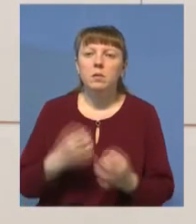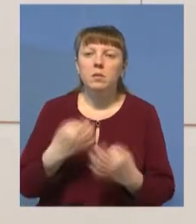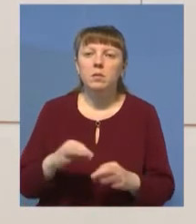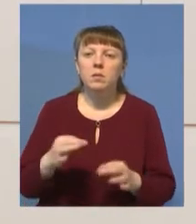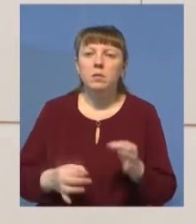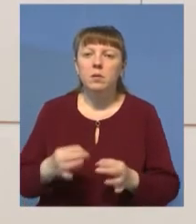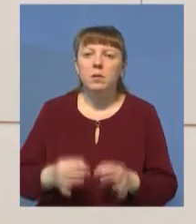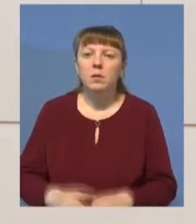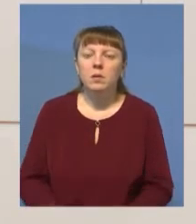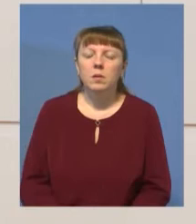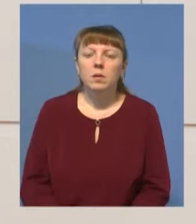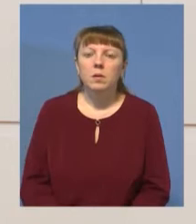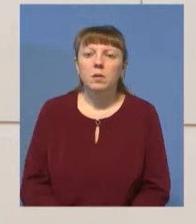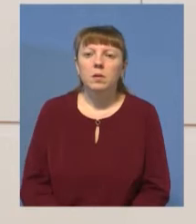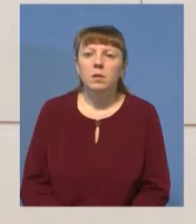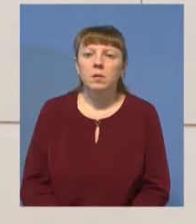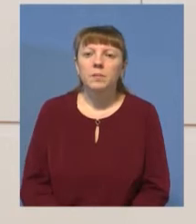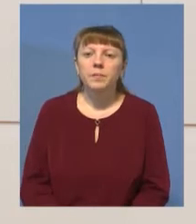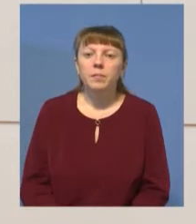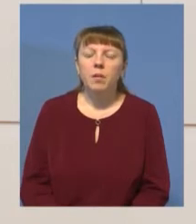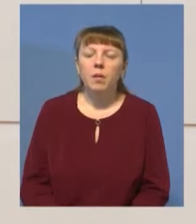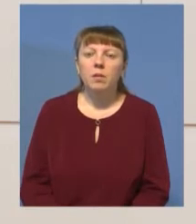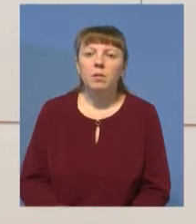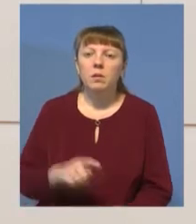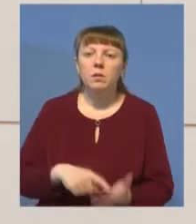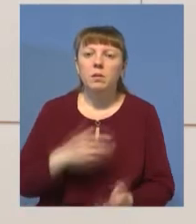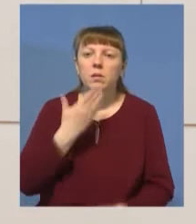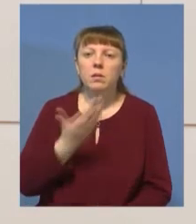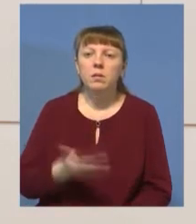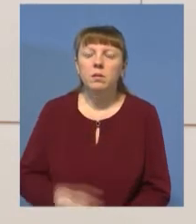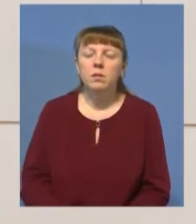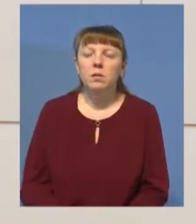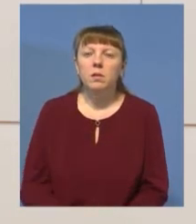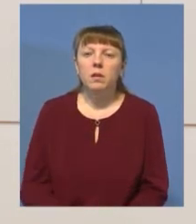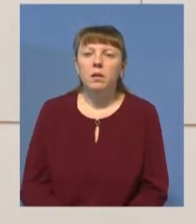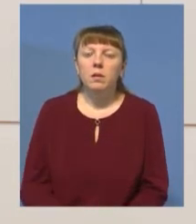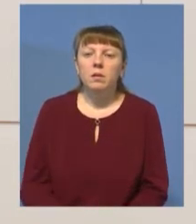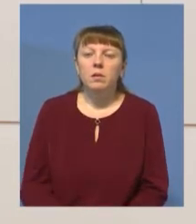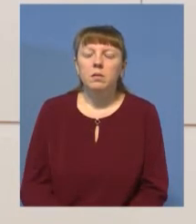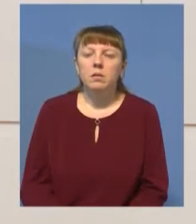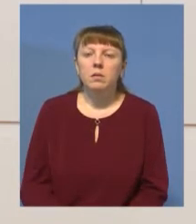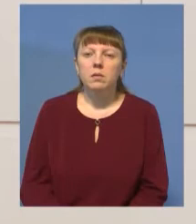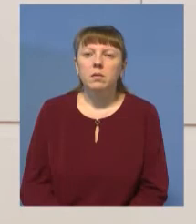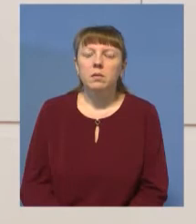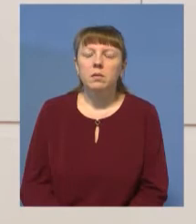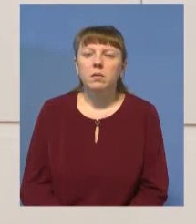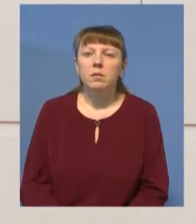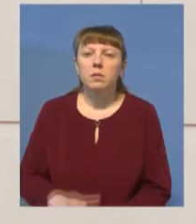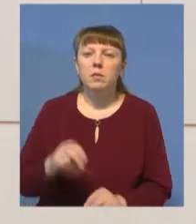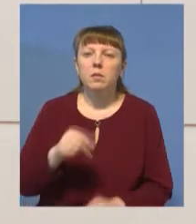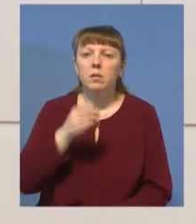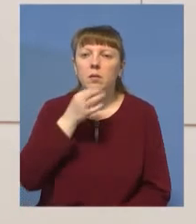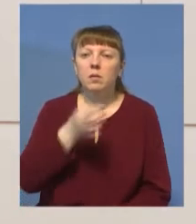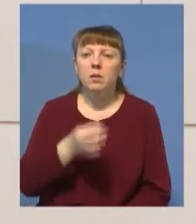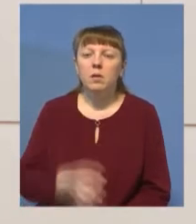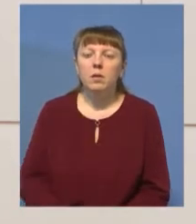разрешается. Ставятся определенные вопросы перед экспертом для того, чтобы получить ответ